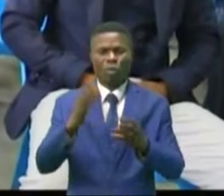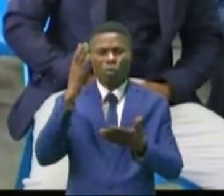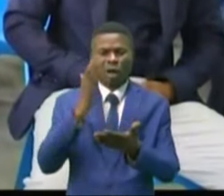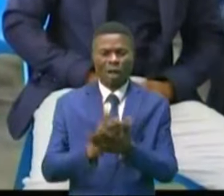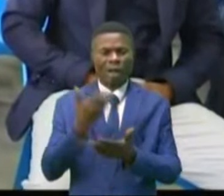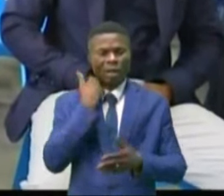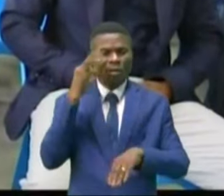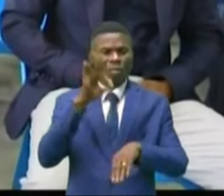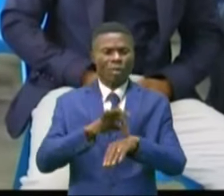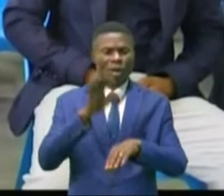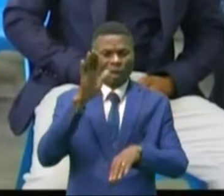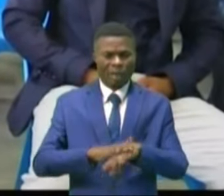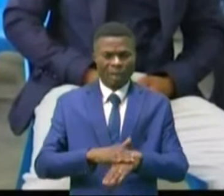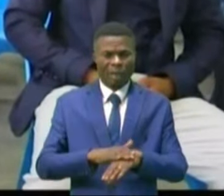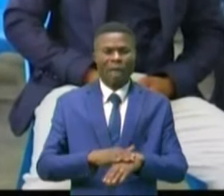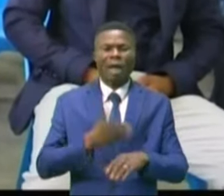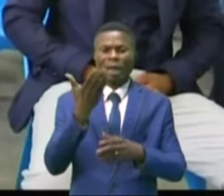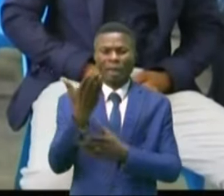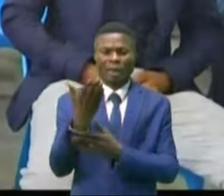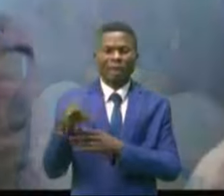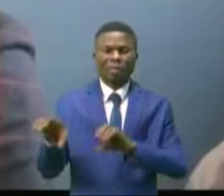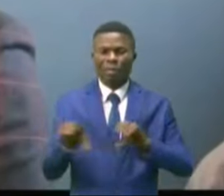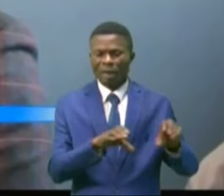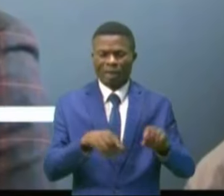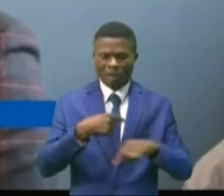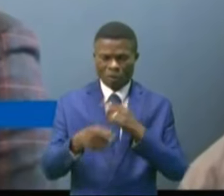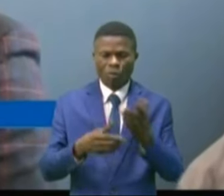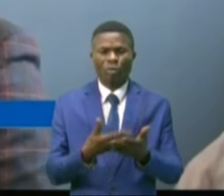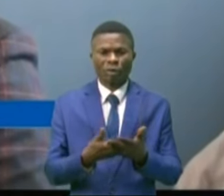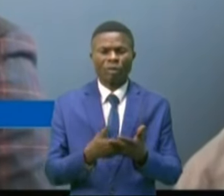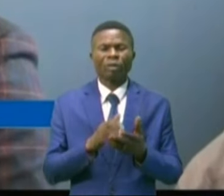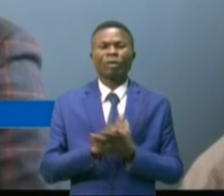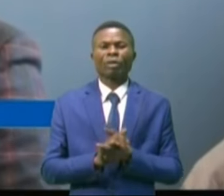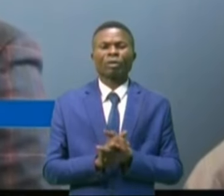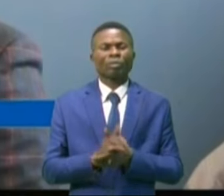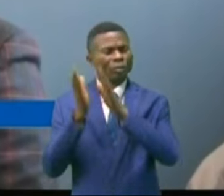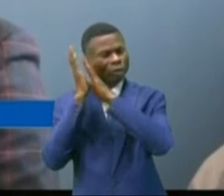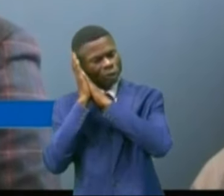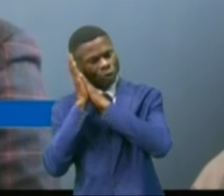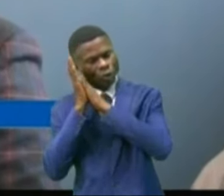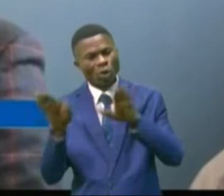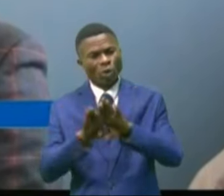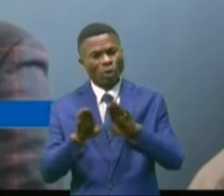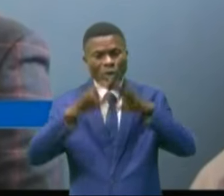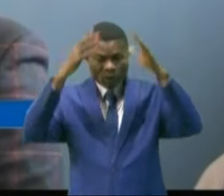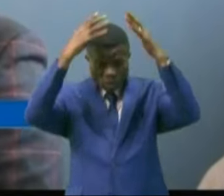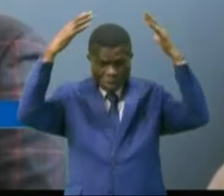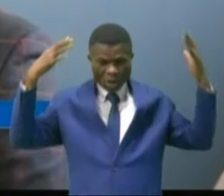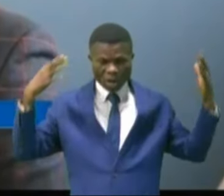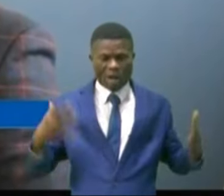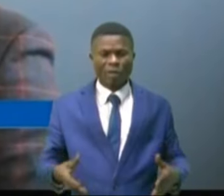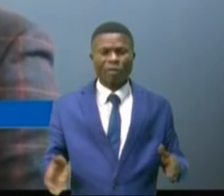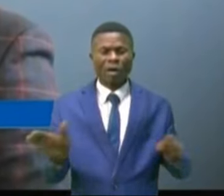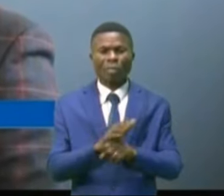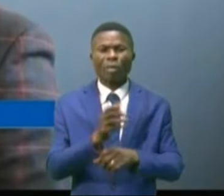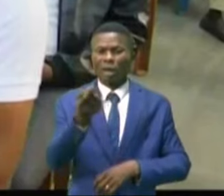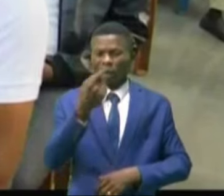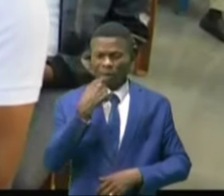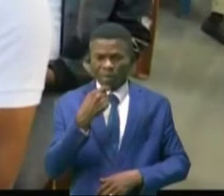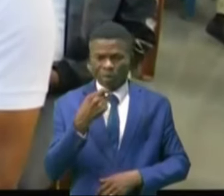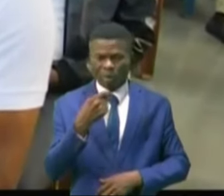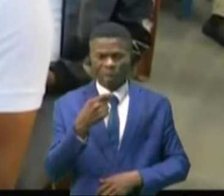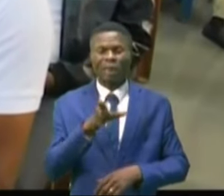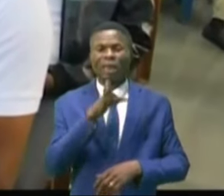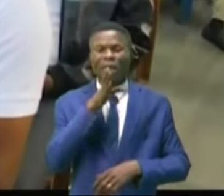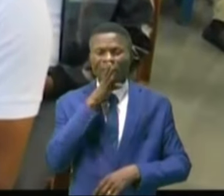le paludisme et lance les activités. Dormir toutes les nuits sous la moustiquaire imprégnée d'insecticides à longue